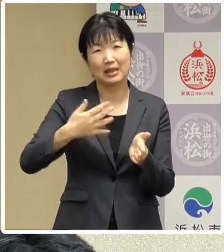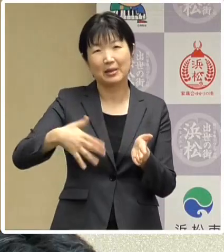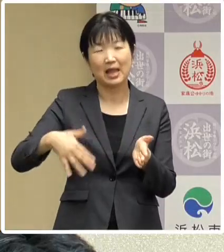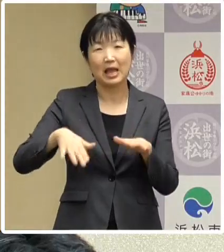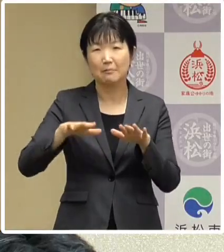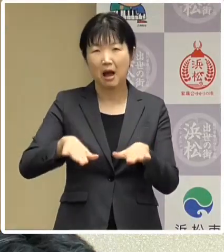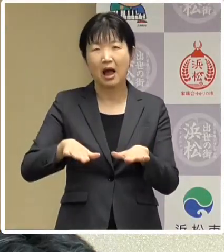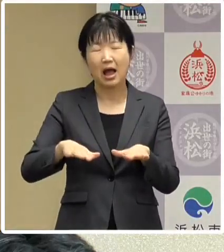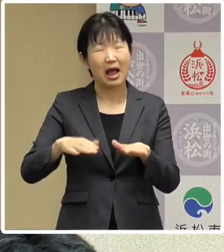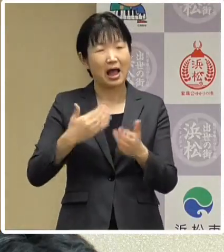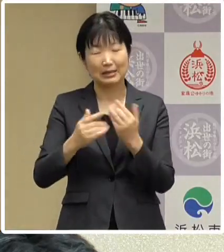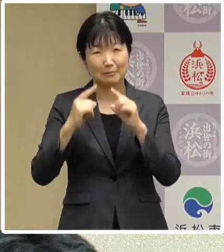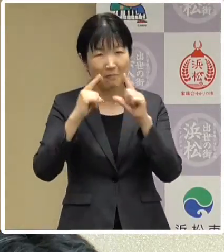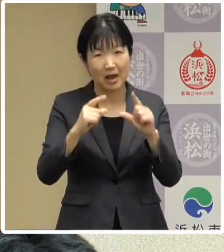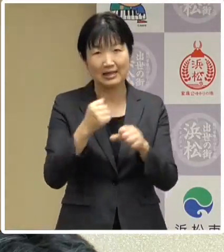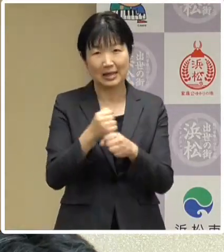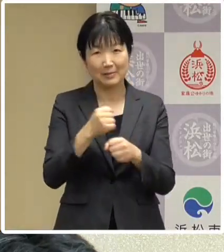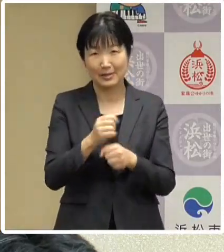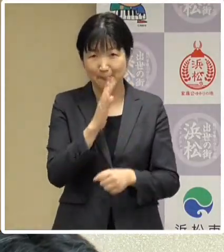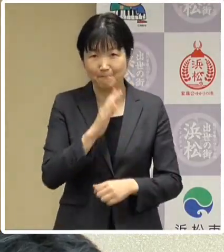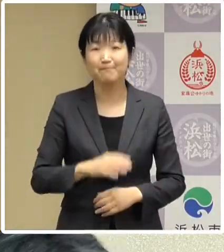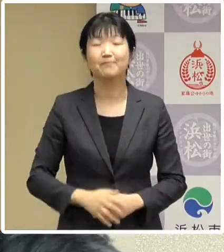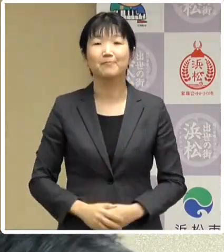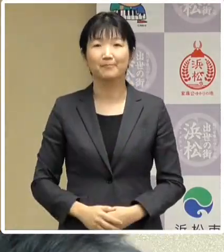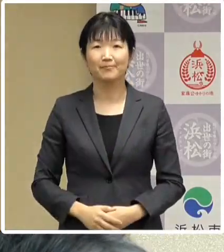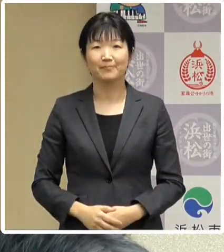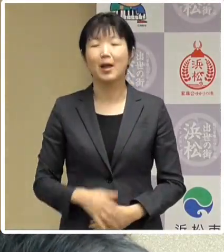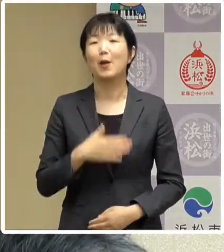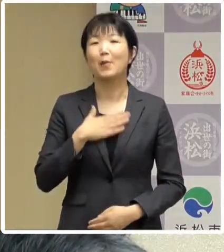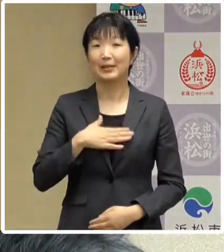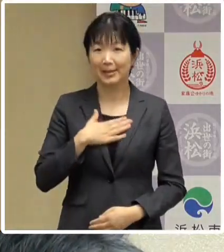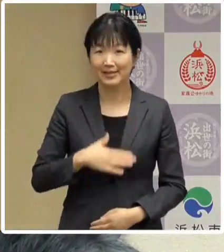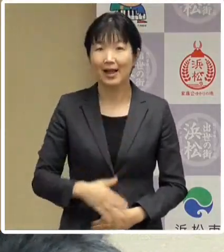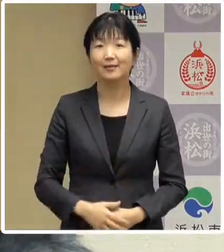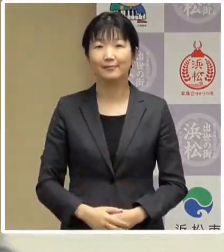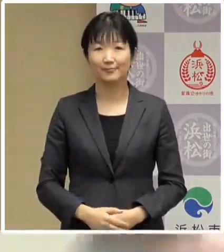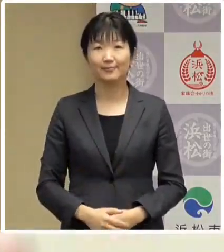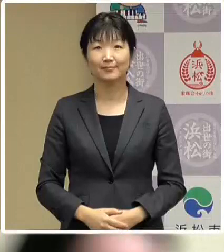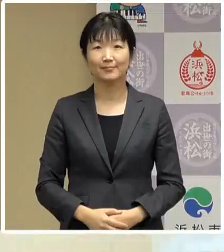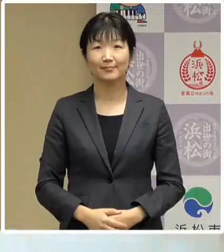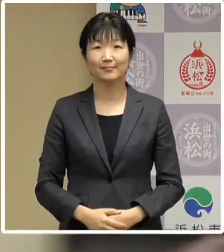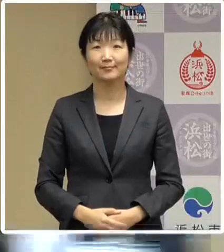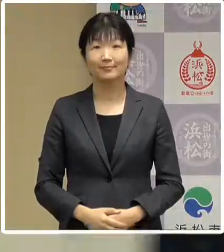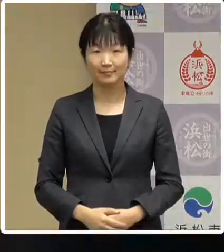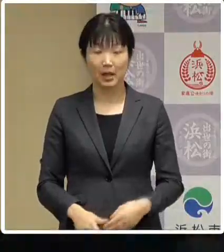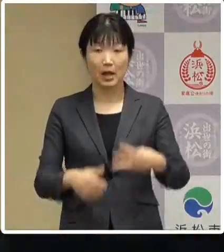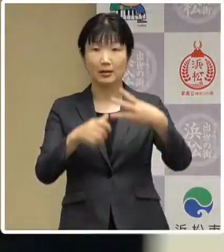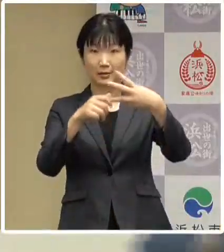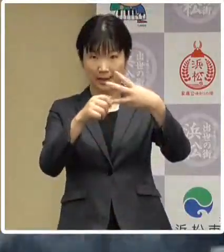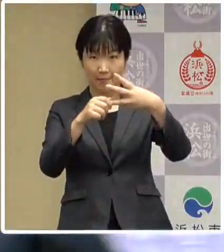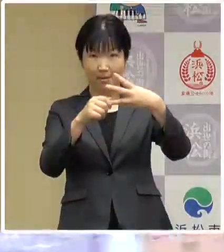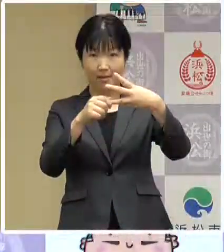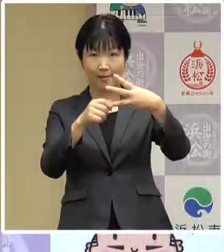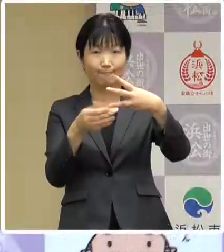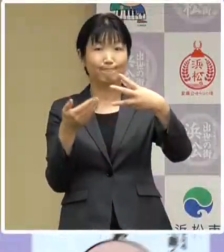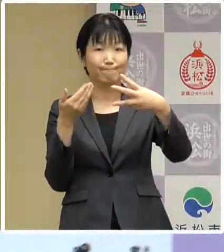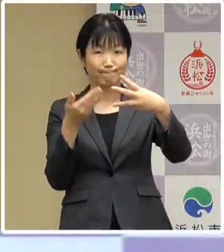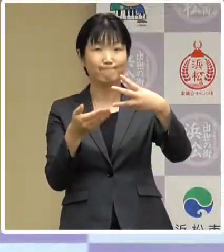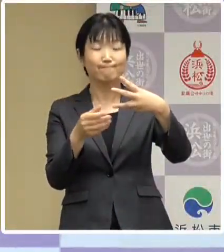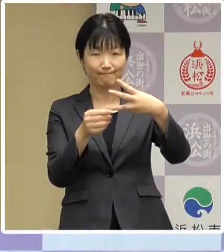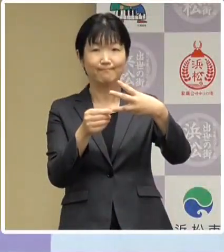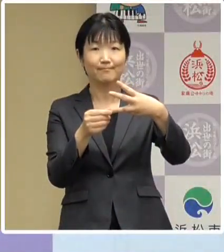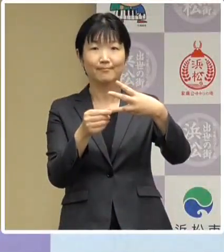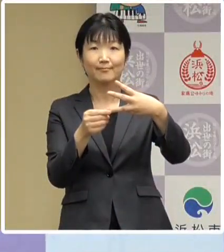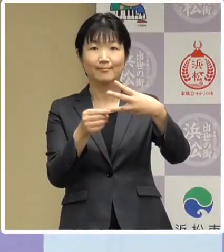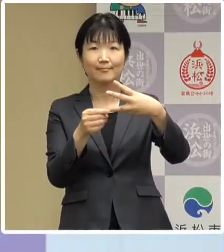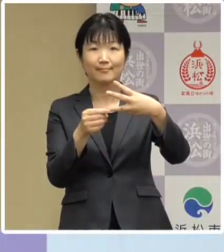明確には答えられません。 わかりました。それから3点目の、はい、